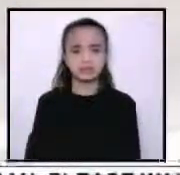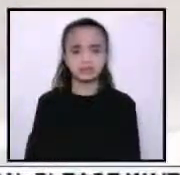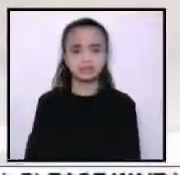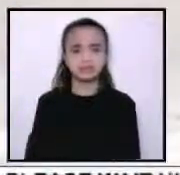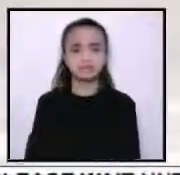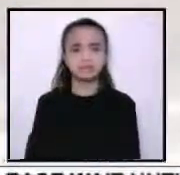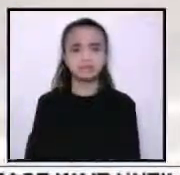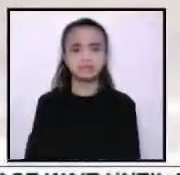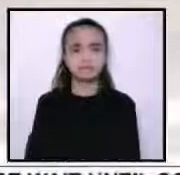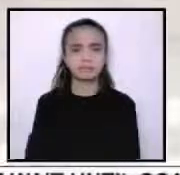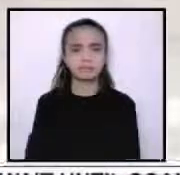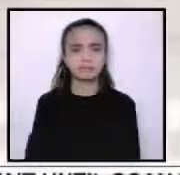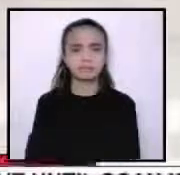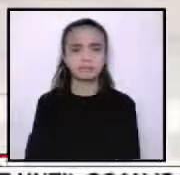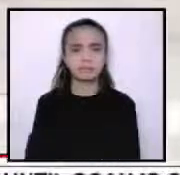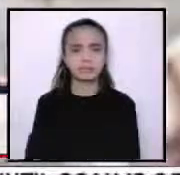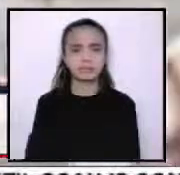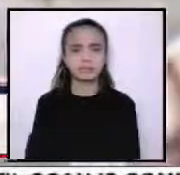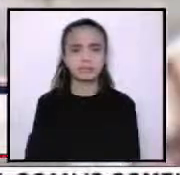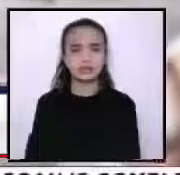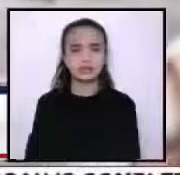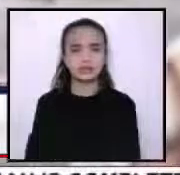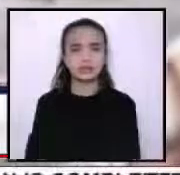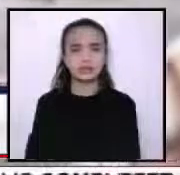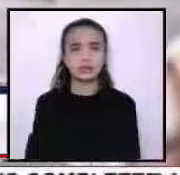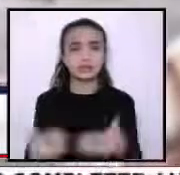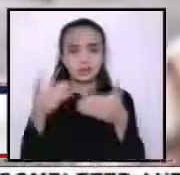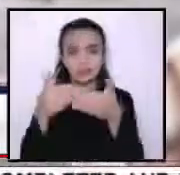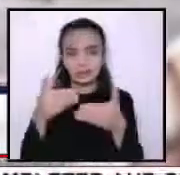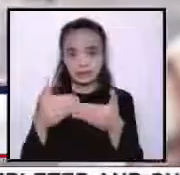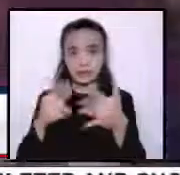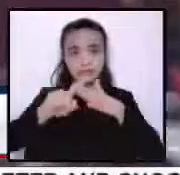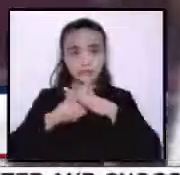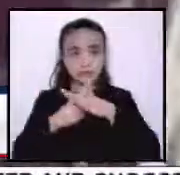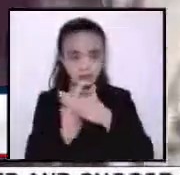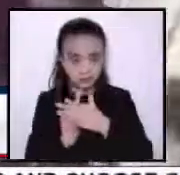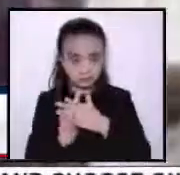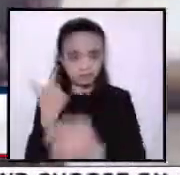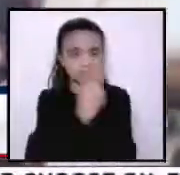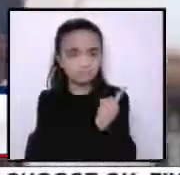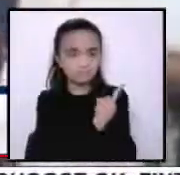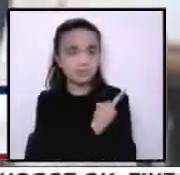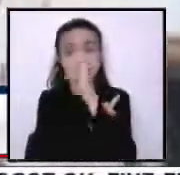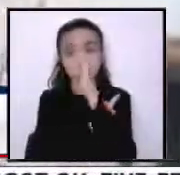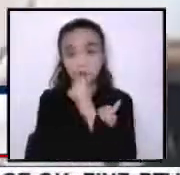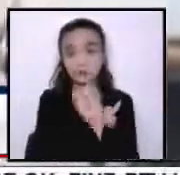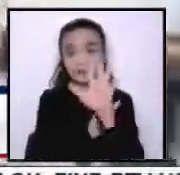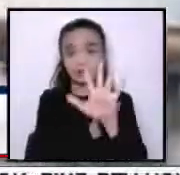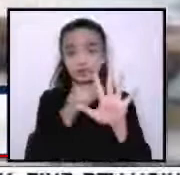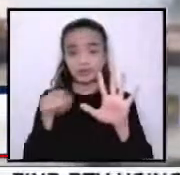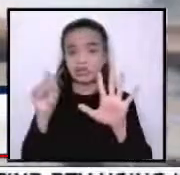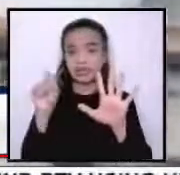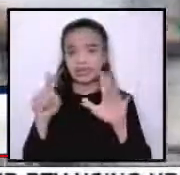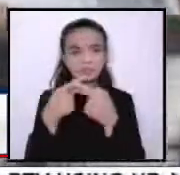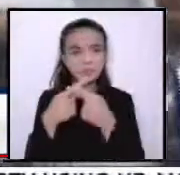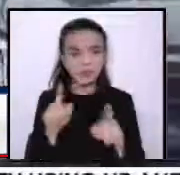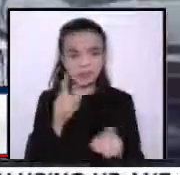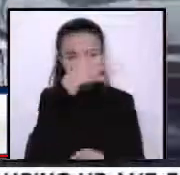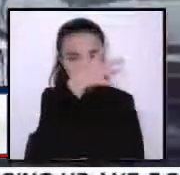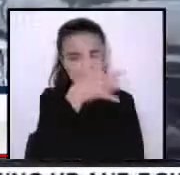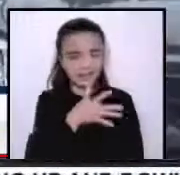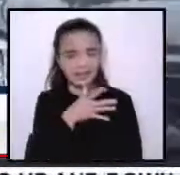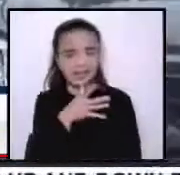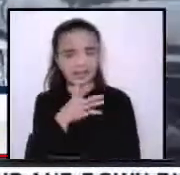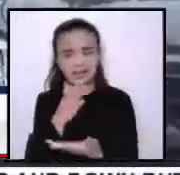Ilang araw na lang, sisimulan ng bakunahan ang mga batang nasa edad 5 to 11 years old. Pero ang mga magulang, hati pa rin ang opinion